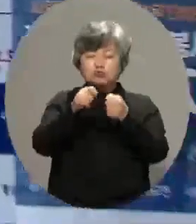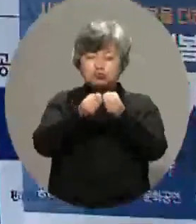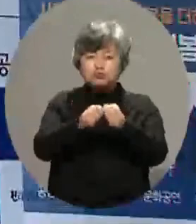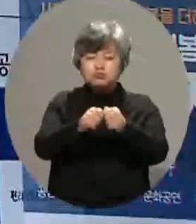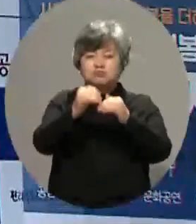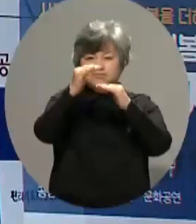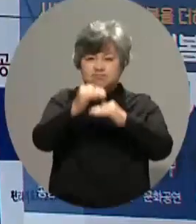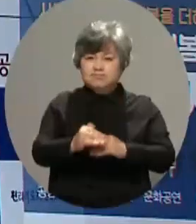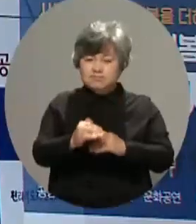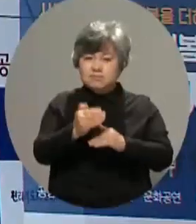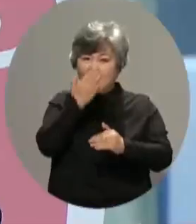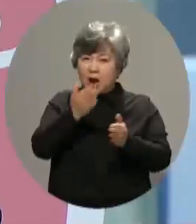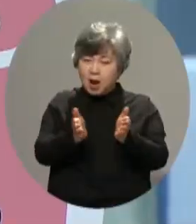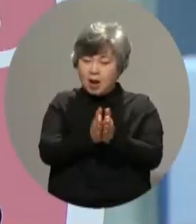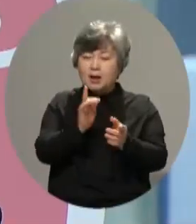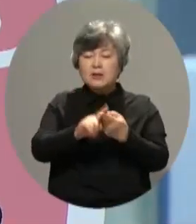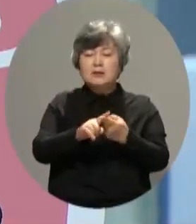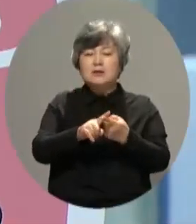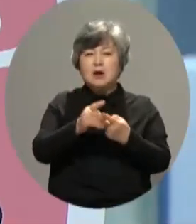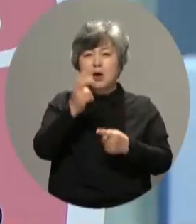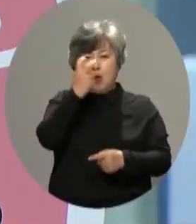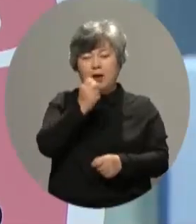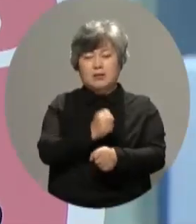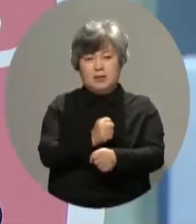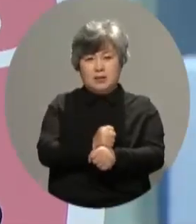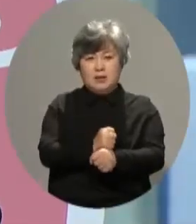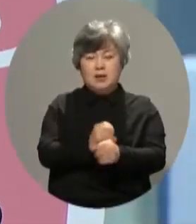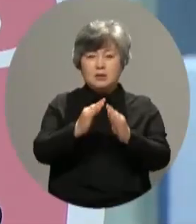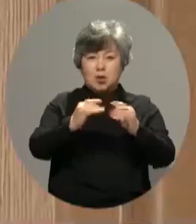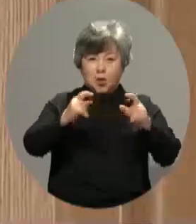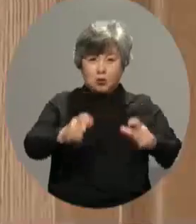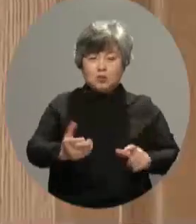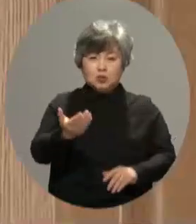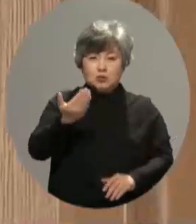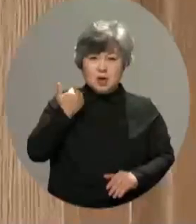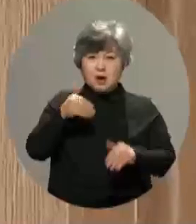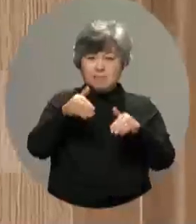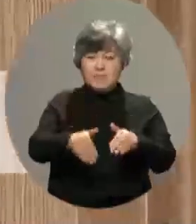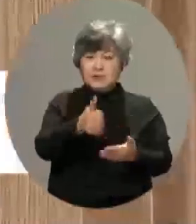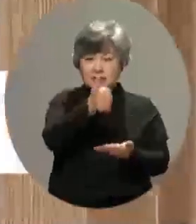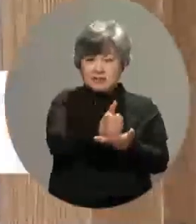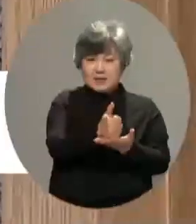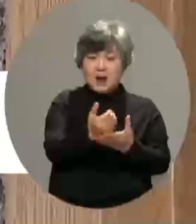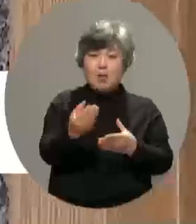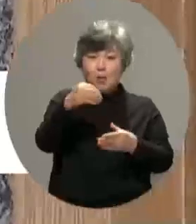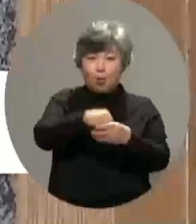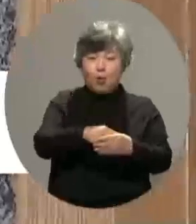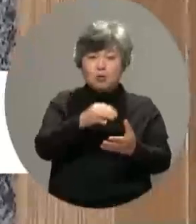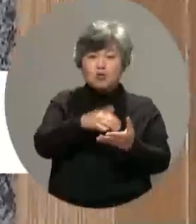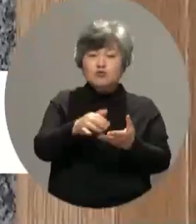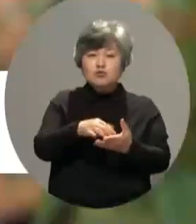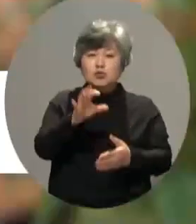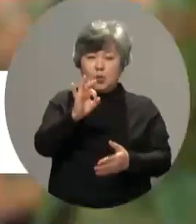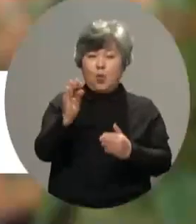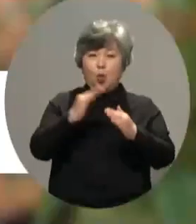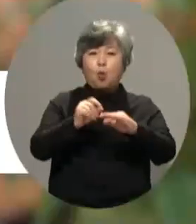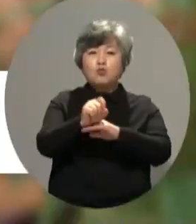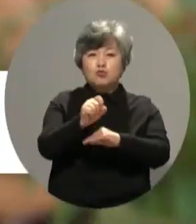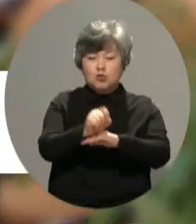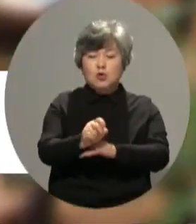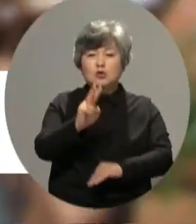범위를 확인할 것으로 보입니다. 앞서 경찰은 전라북도 전 비서실장을 포함해 10명의 전현직 공무원